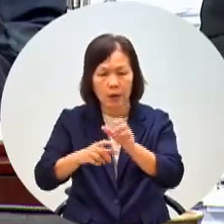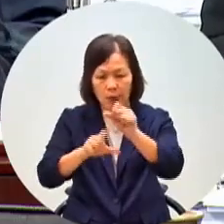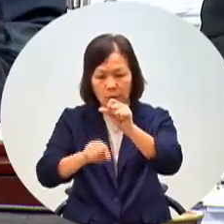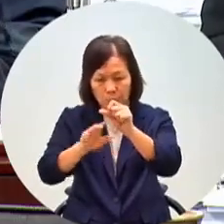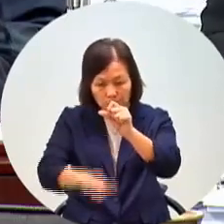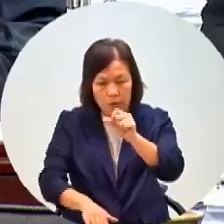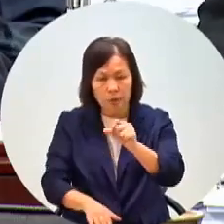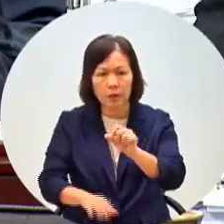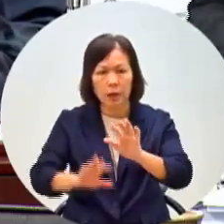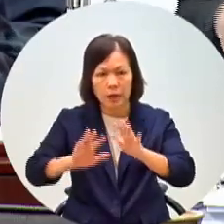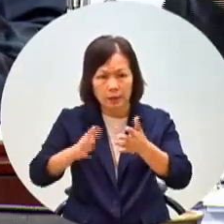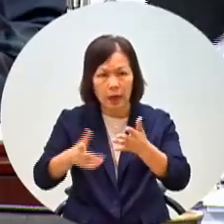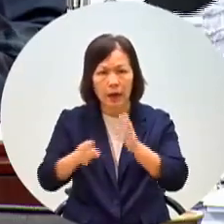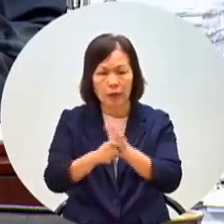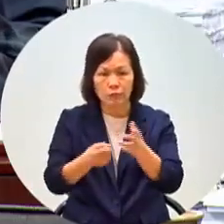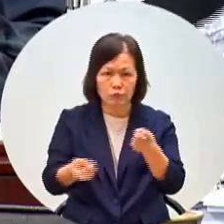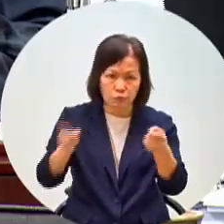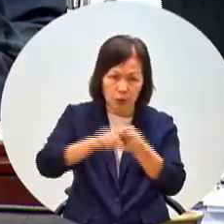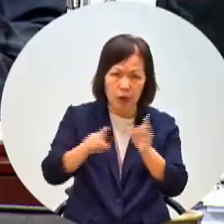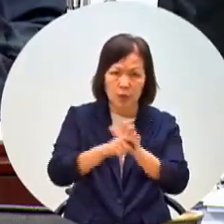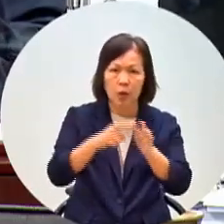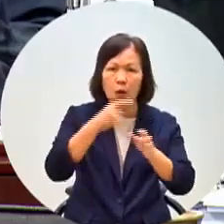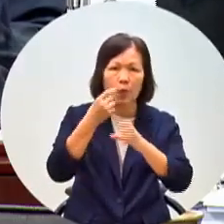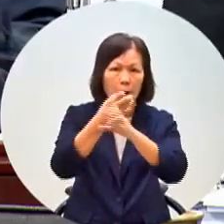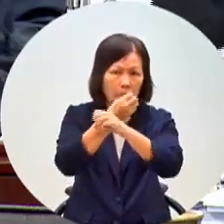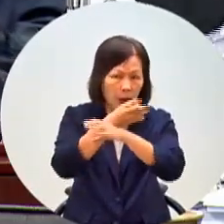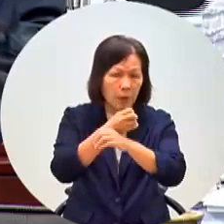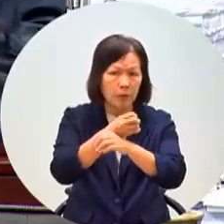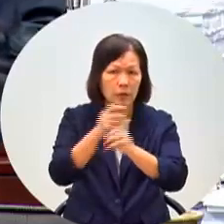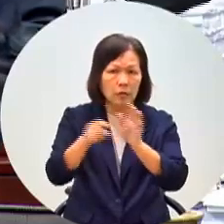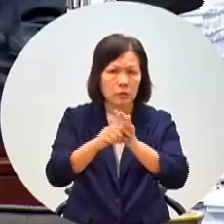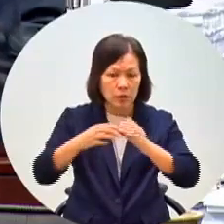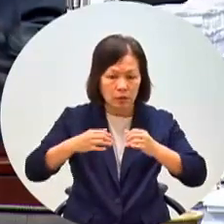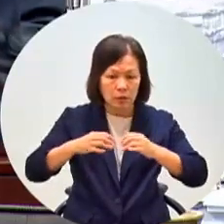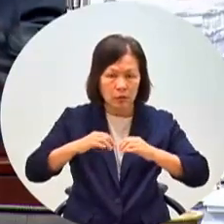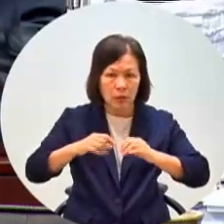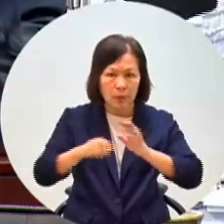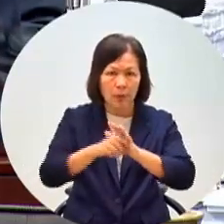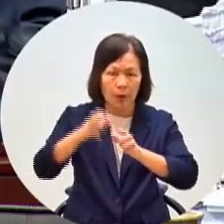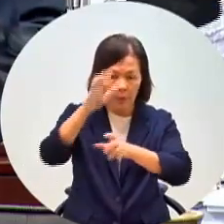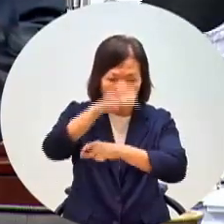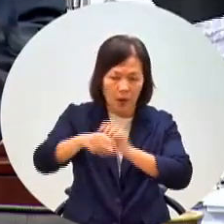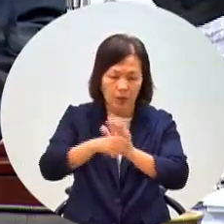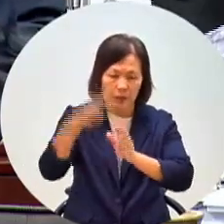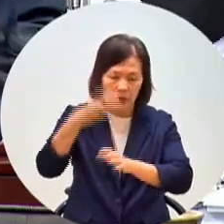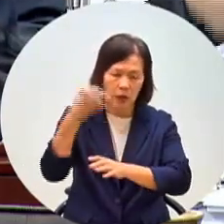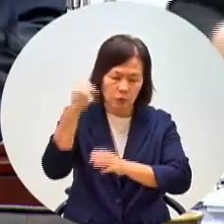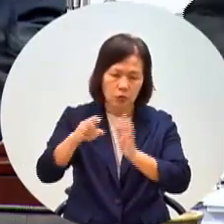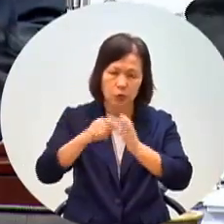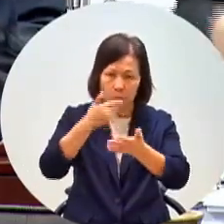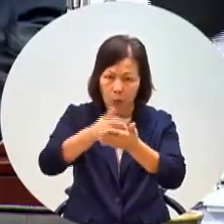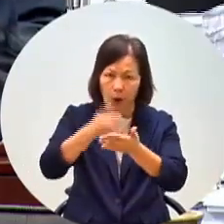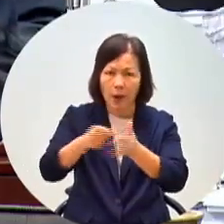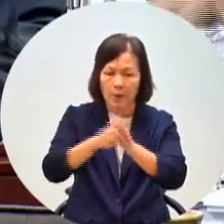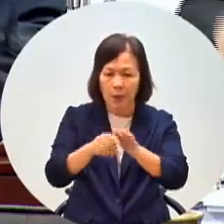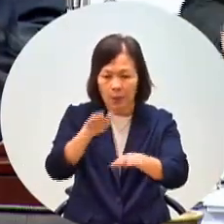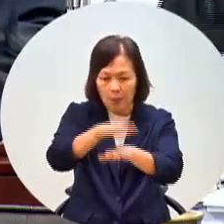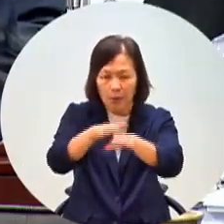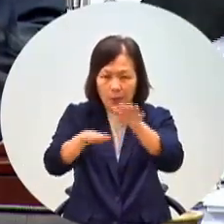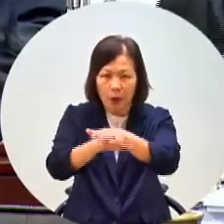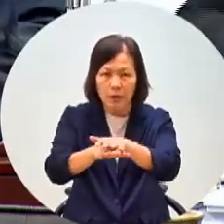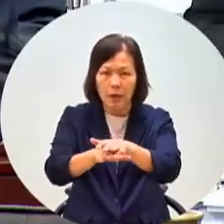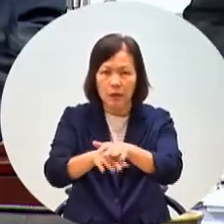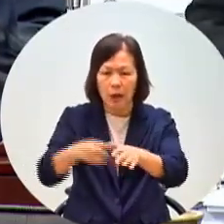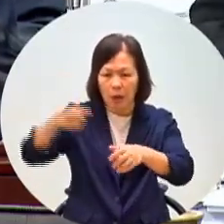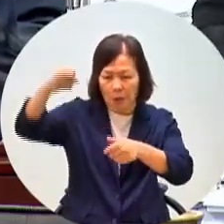这个间隔的交通号志， 对地方的要求是跑不掉重画，要不然它那个重叠性。光打